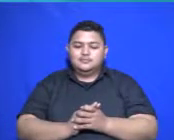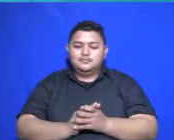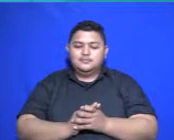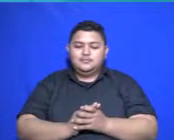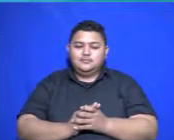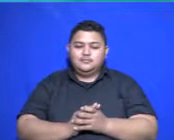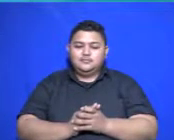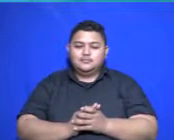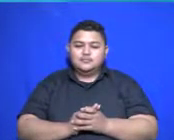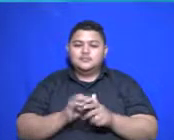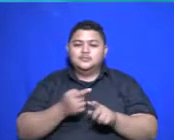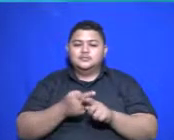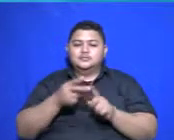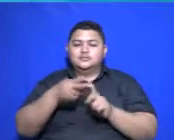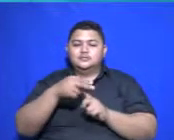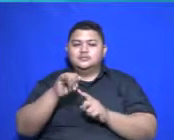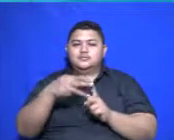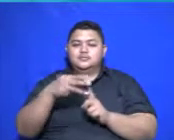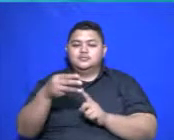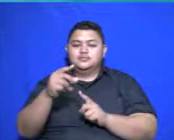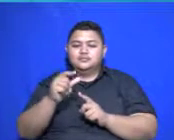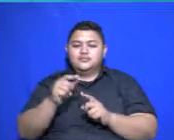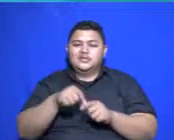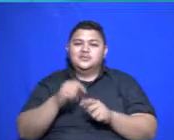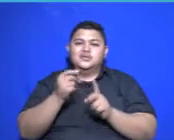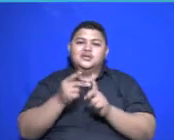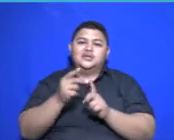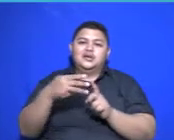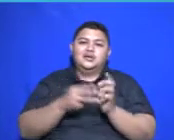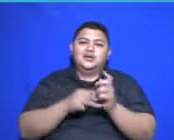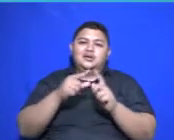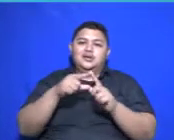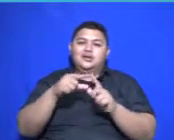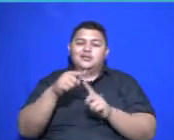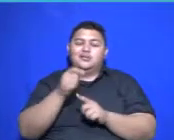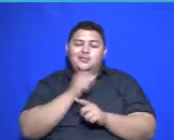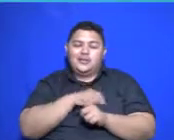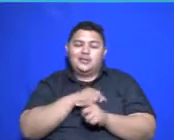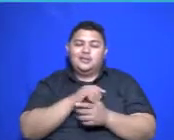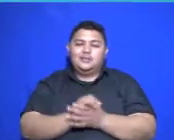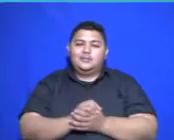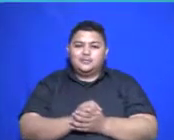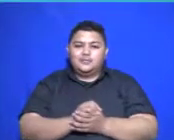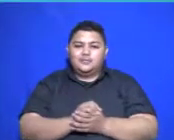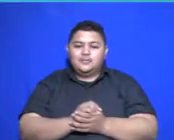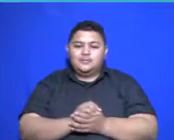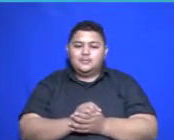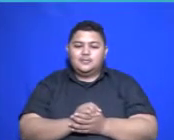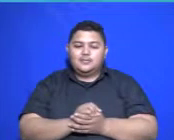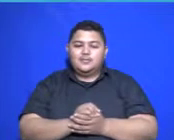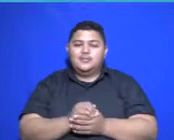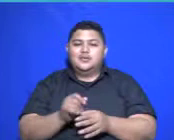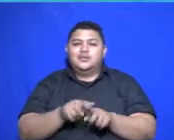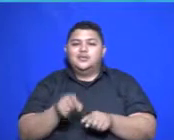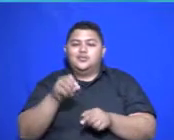dari fiber, dari kayu, ini jauh lebih hemat. Orang mengatakan fiber dan kayu katanya lebih murah, tapi